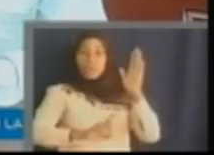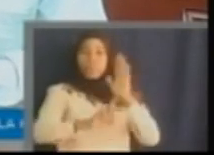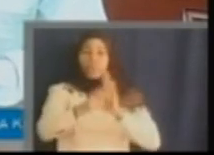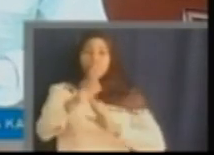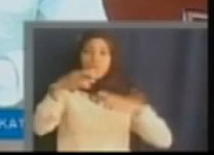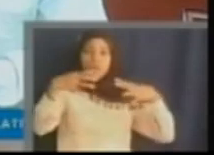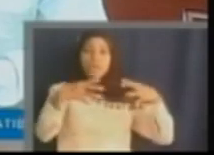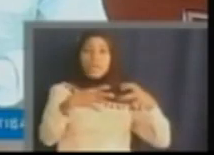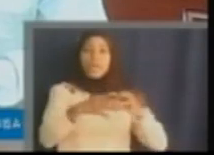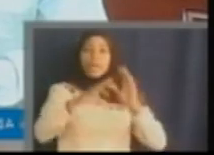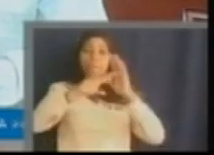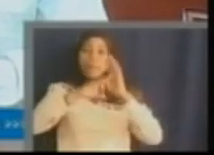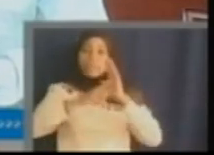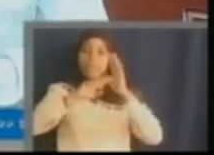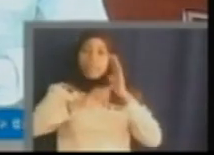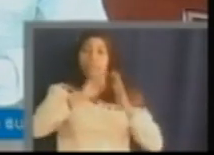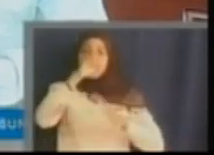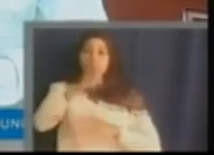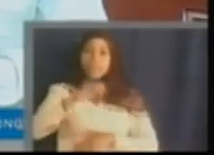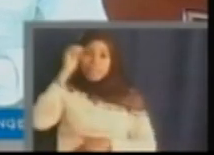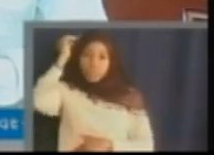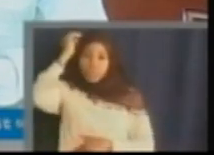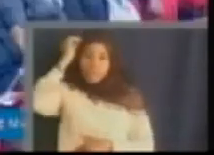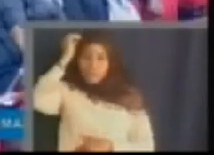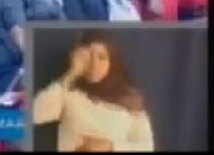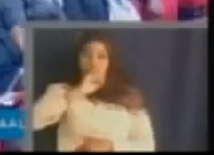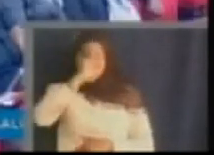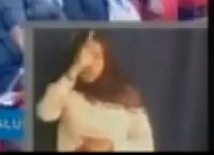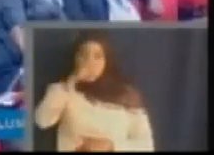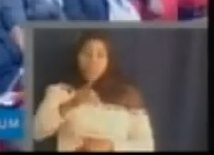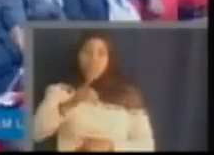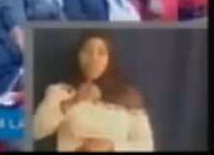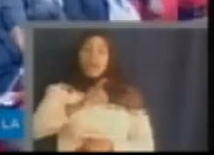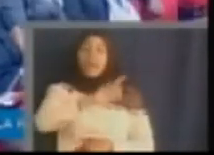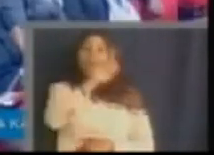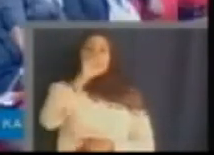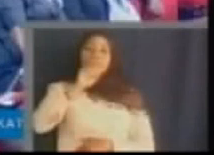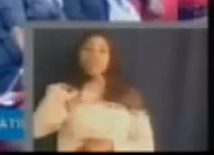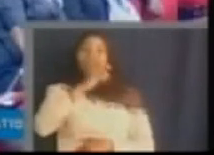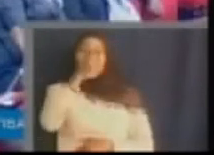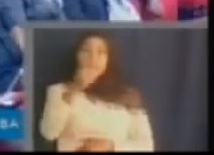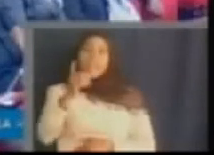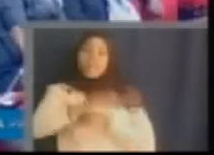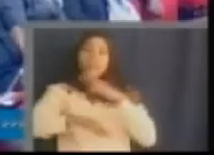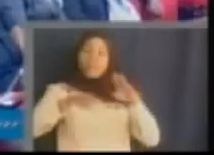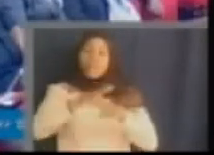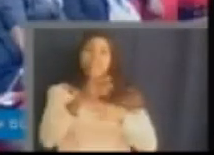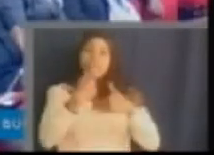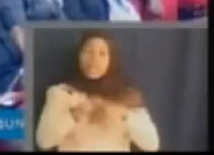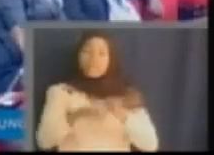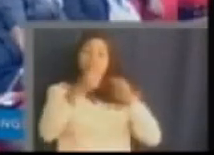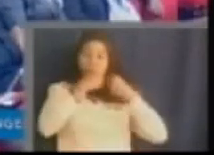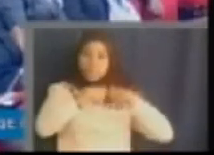ilikuwa na maoni kuwa suala la mamlaka ya mwenyekiti katika kutekeleza matakwa ya kanuni